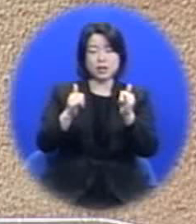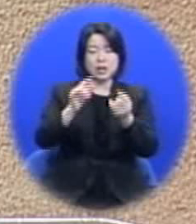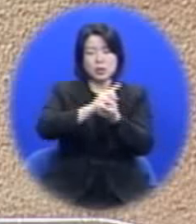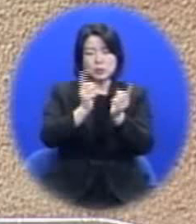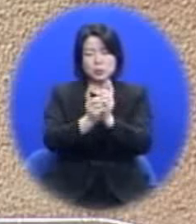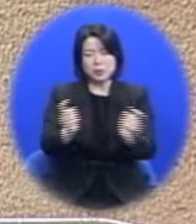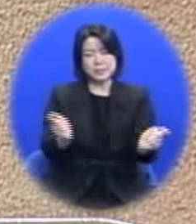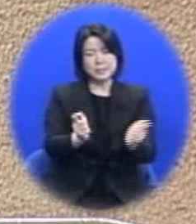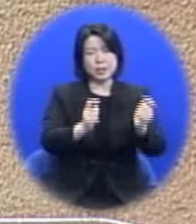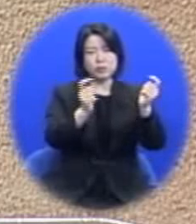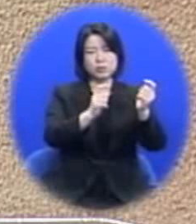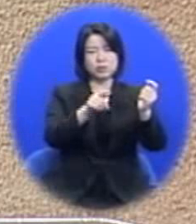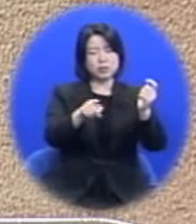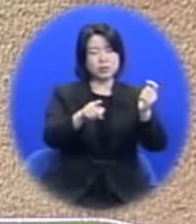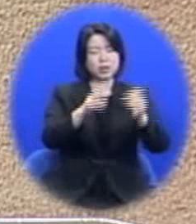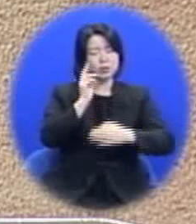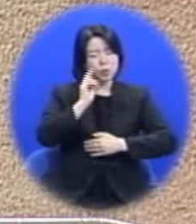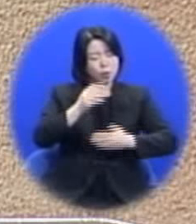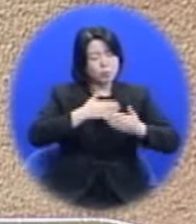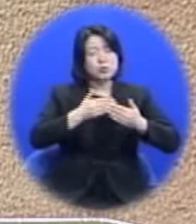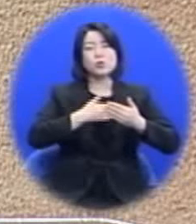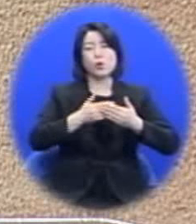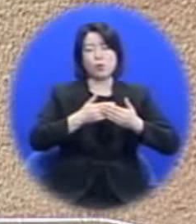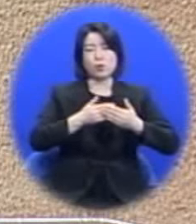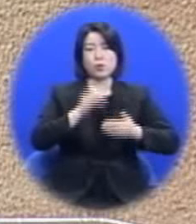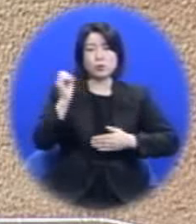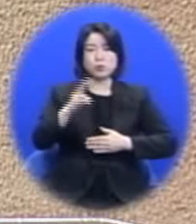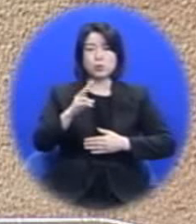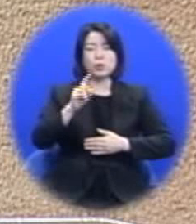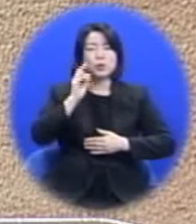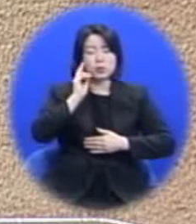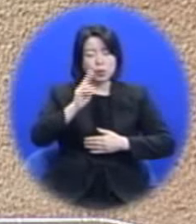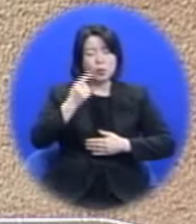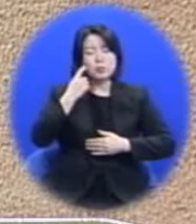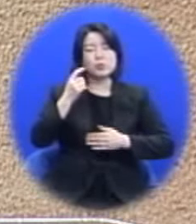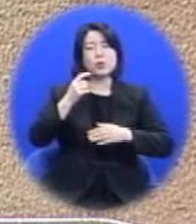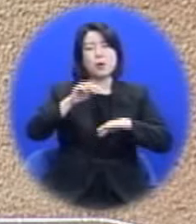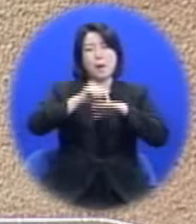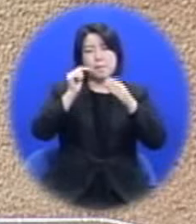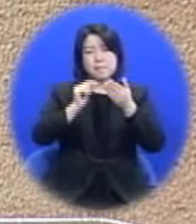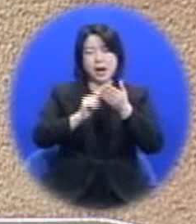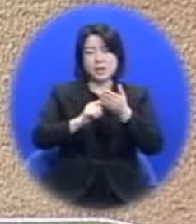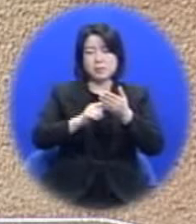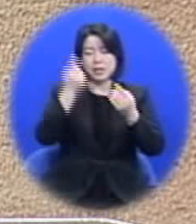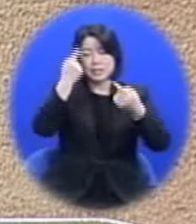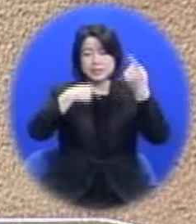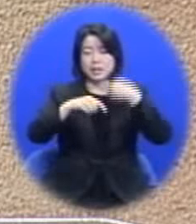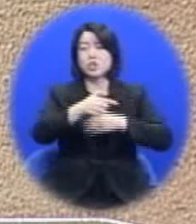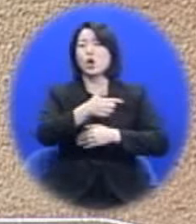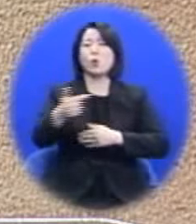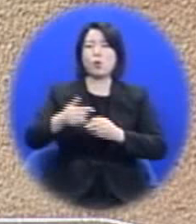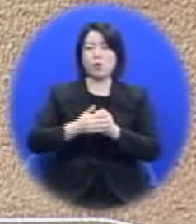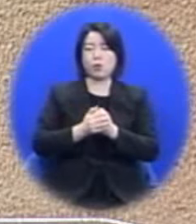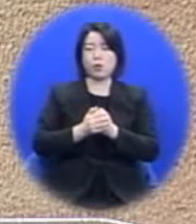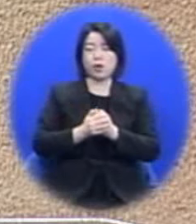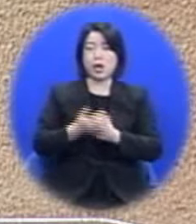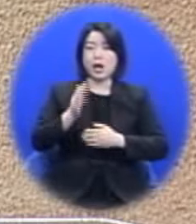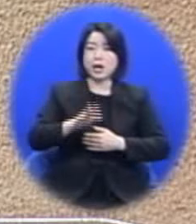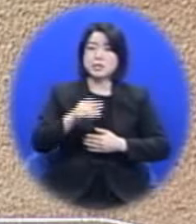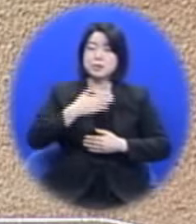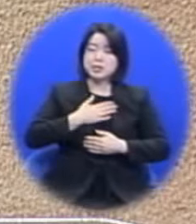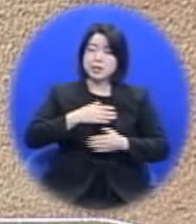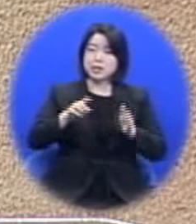거 그게 너무 두려웠고 또 너무 마음에 상처가 되고 그런데도 제가 신학교를 간